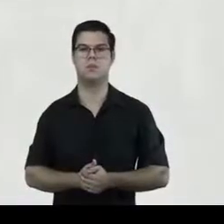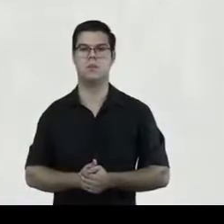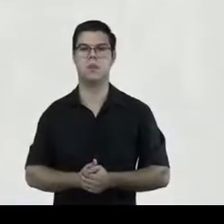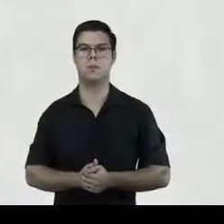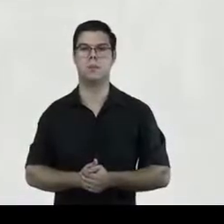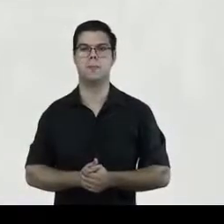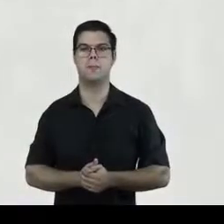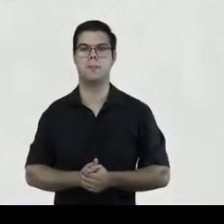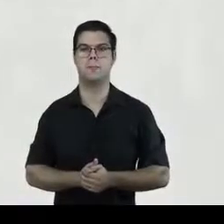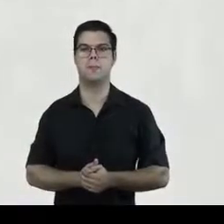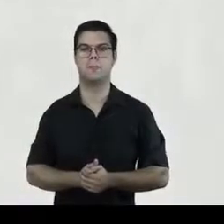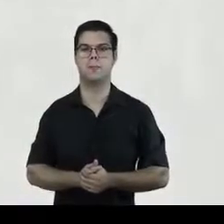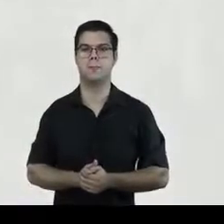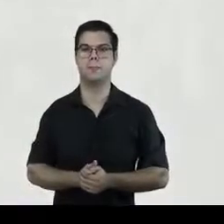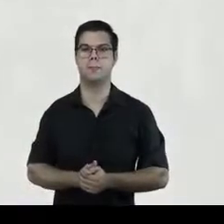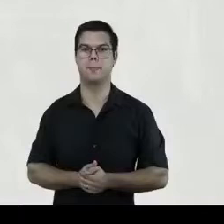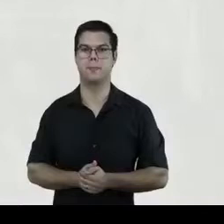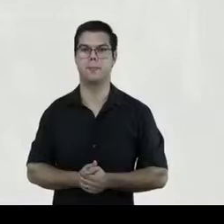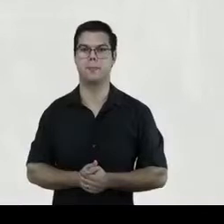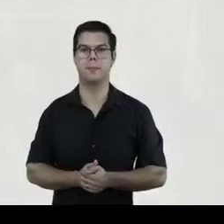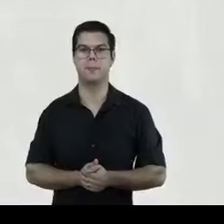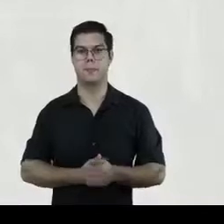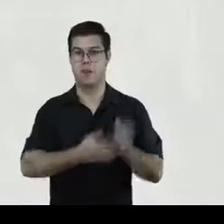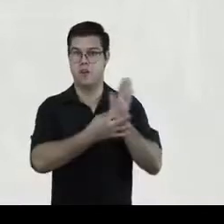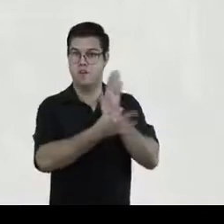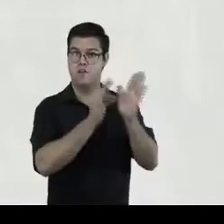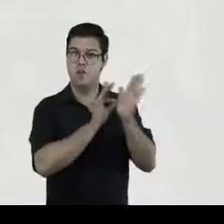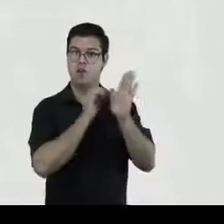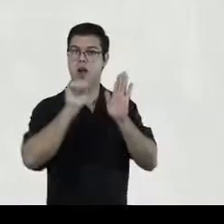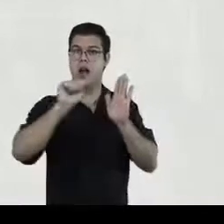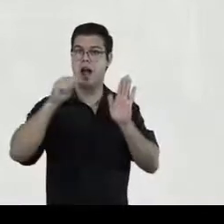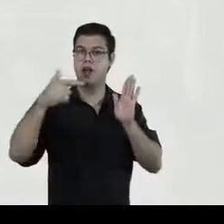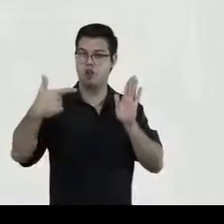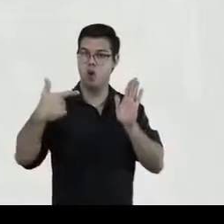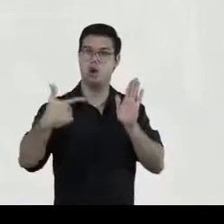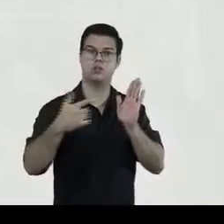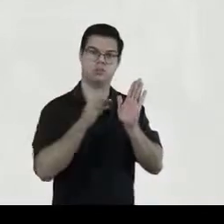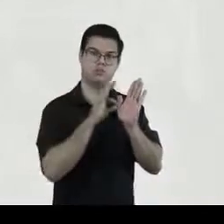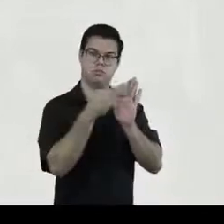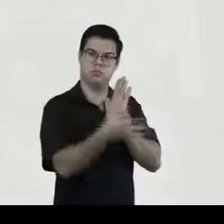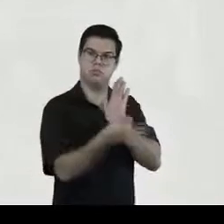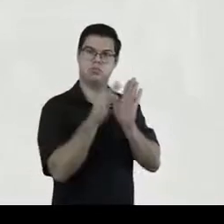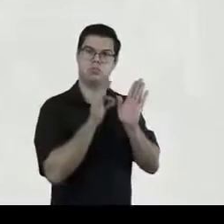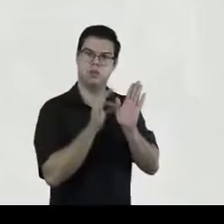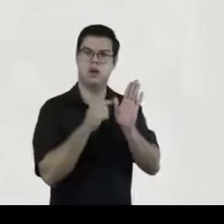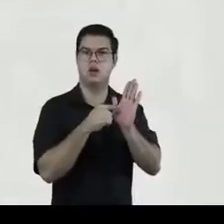Le feuillet A2 recto et verso avec les mêmes ornements et la même dédicace. Suivante.